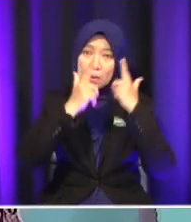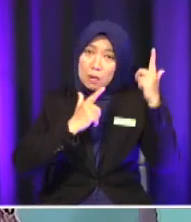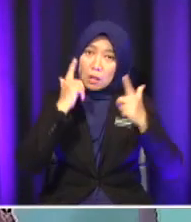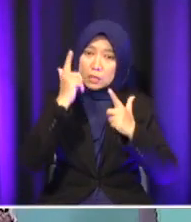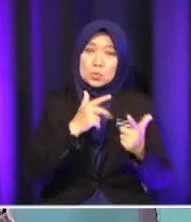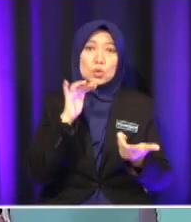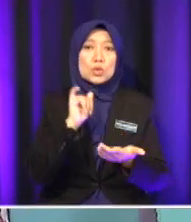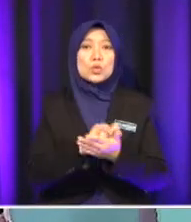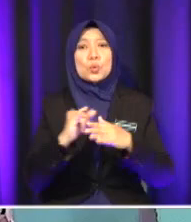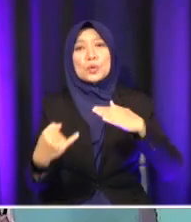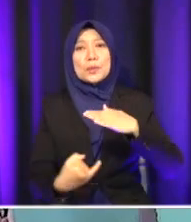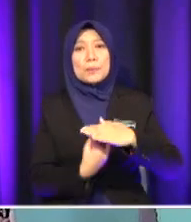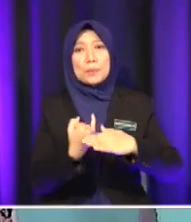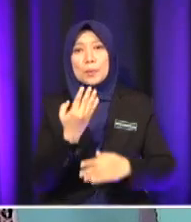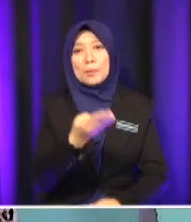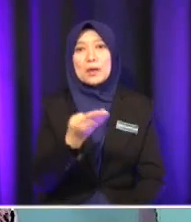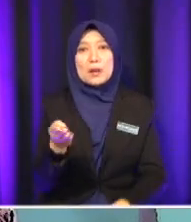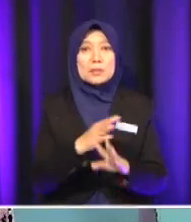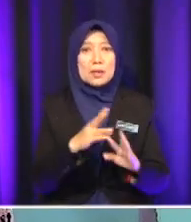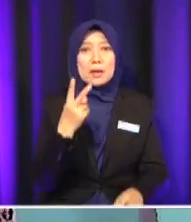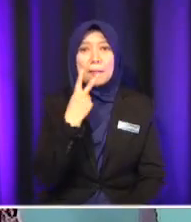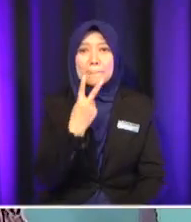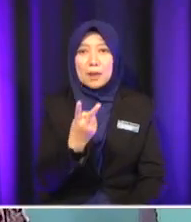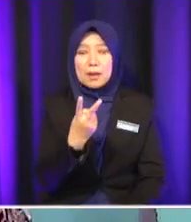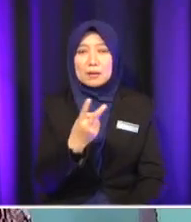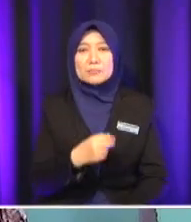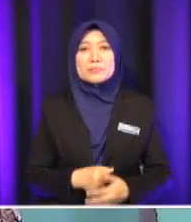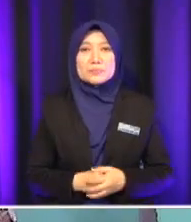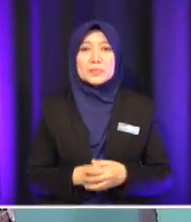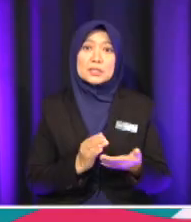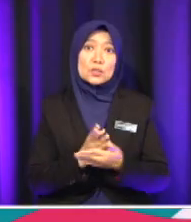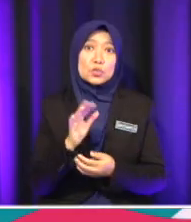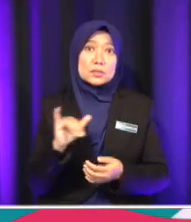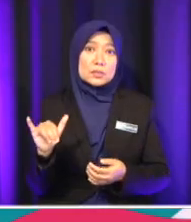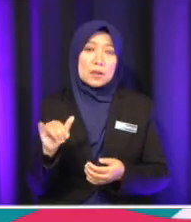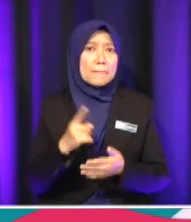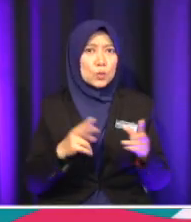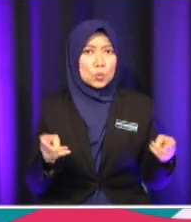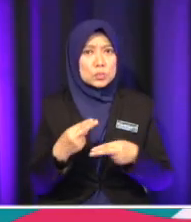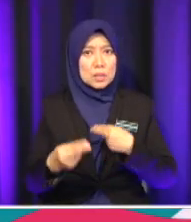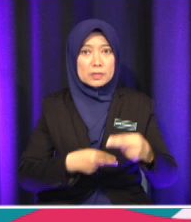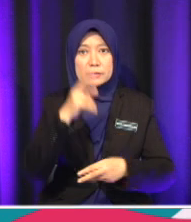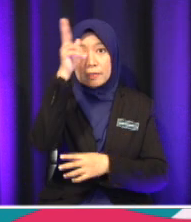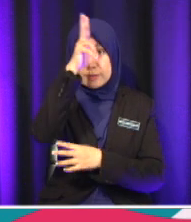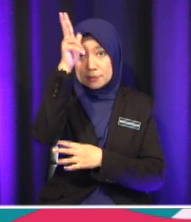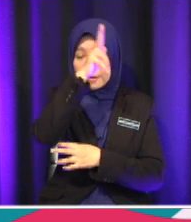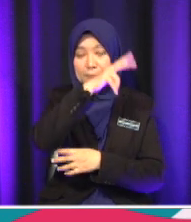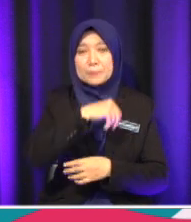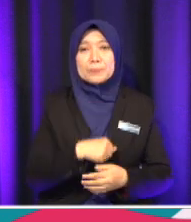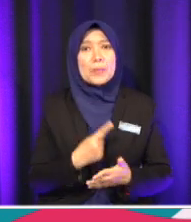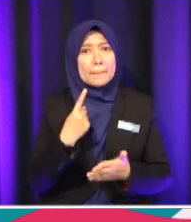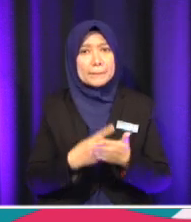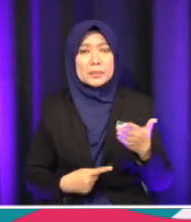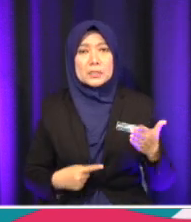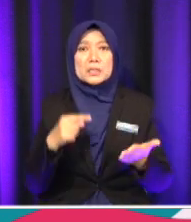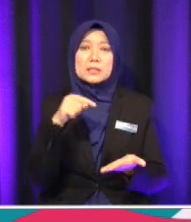kategori impor barang tak nampak Oke seterusnya ialah urusnya ke kerajaan urusnya agak kerajaan